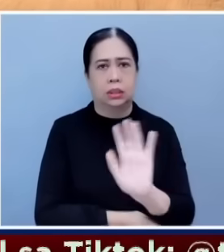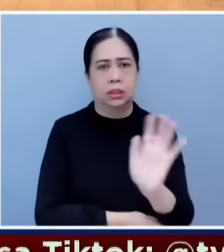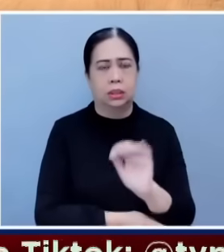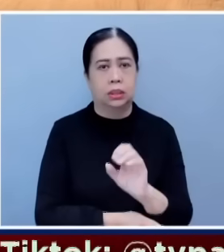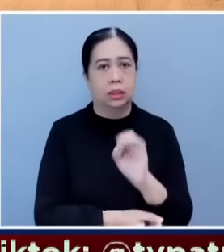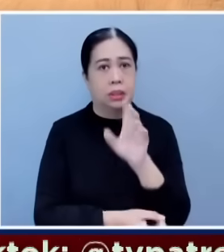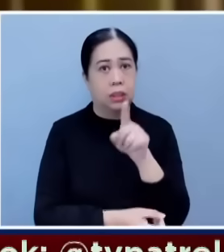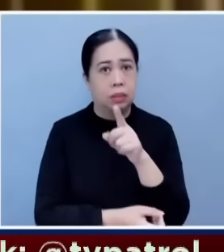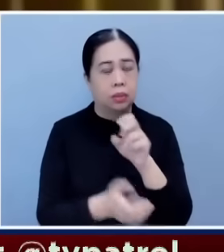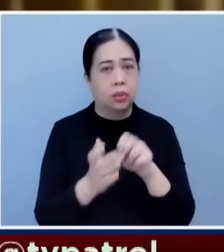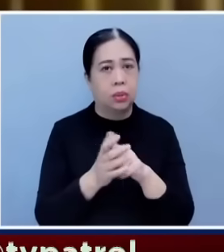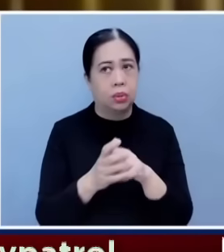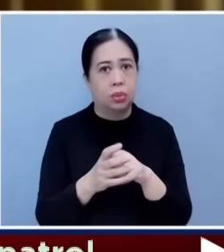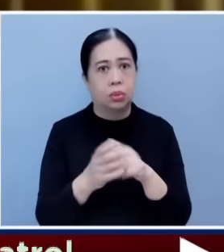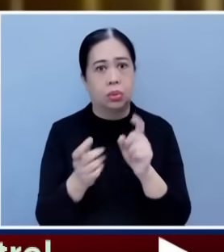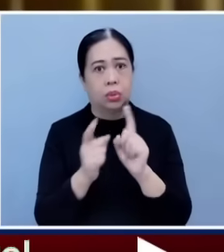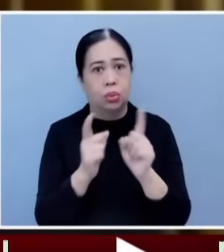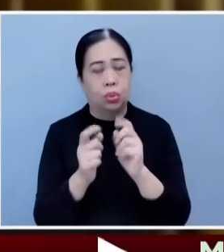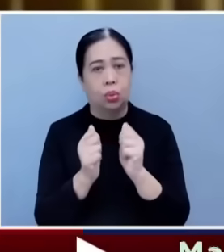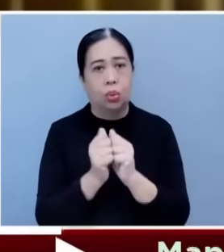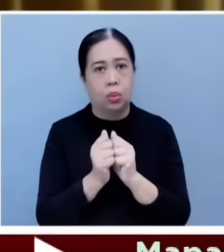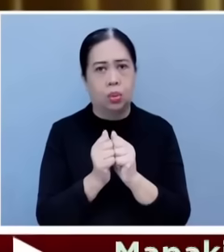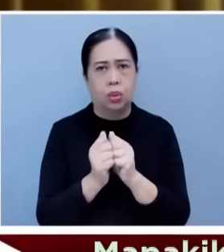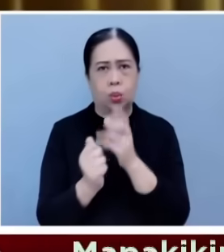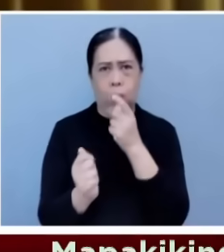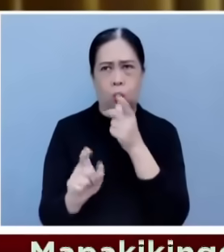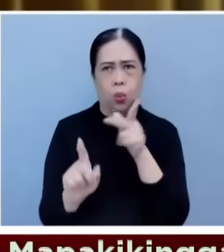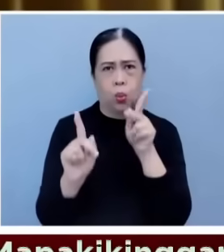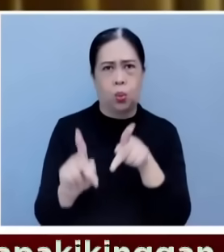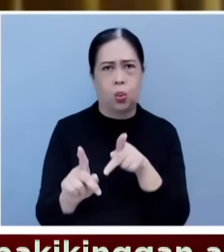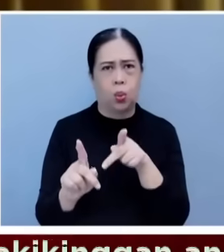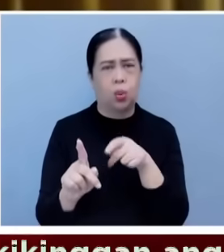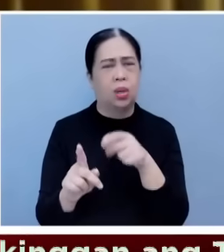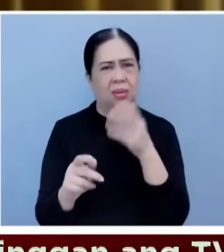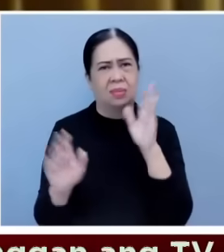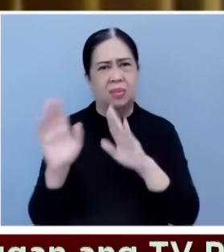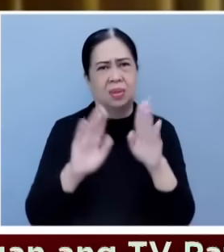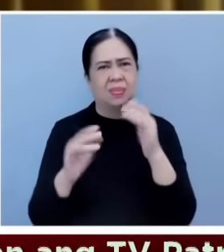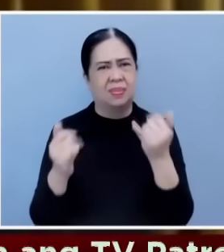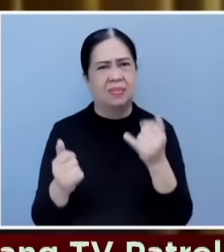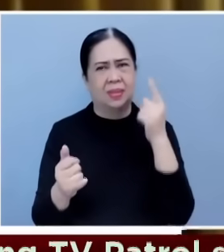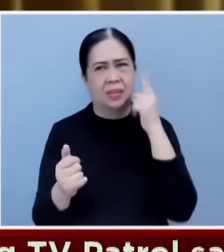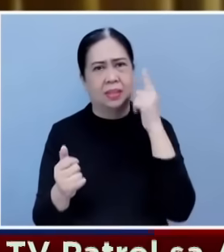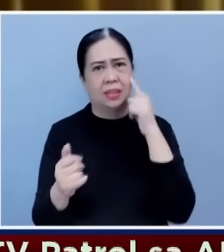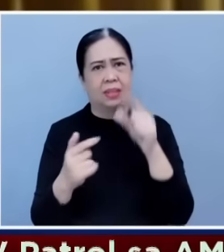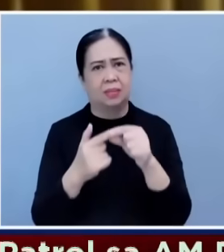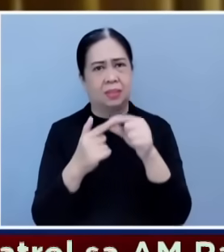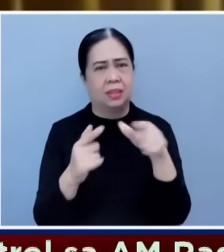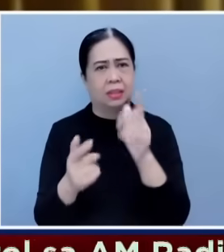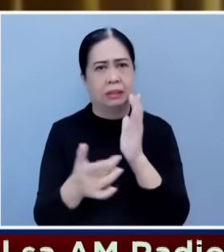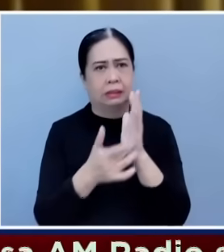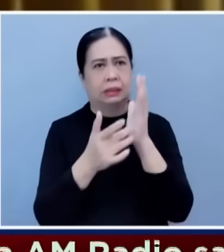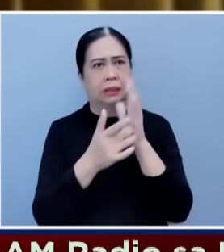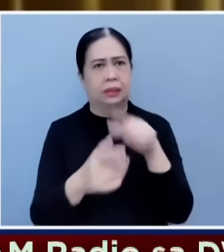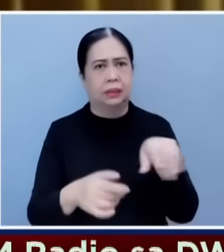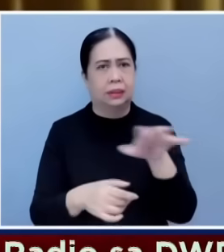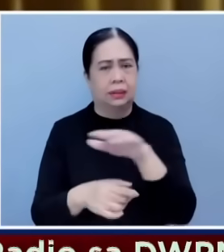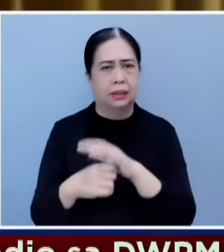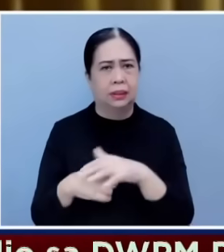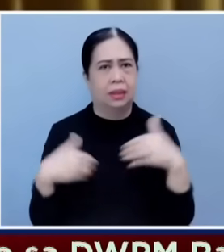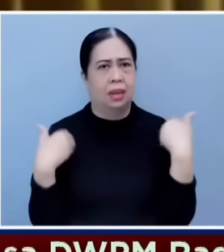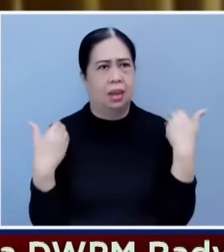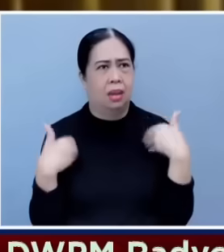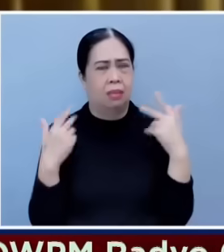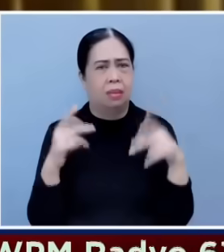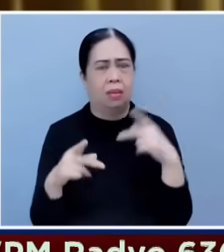courting disaster if you talk to strangers online. I think it's a problem nowadays, lalo na sa mga digital natives, the young